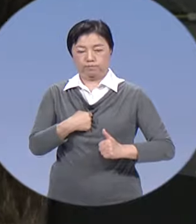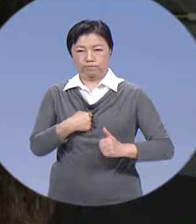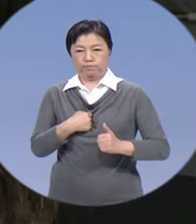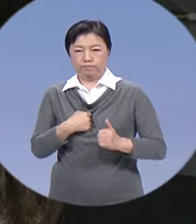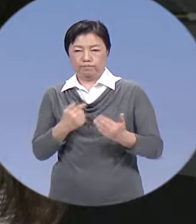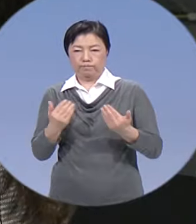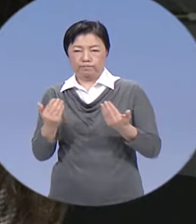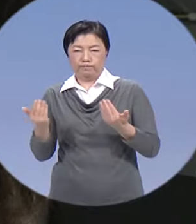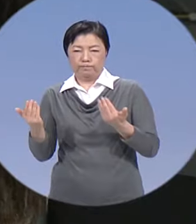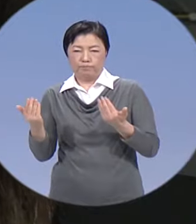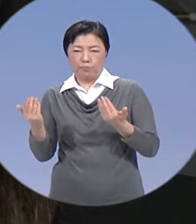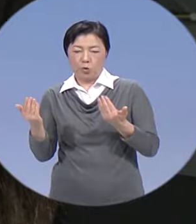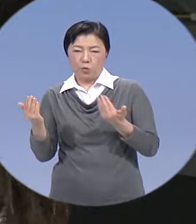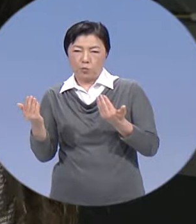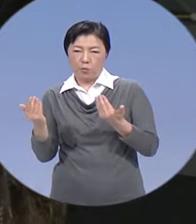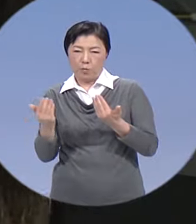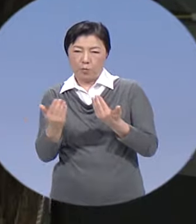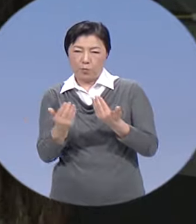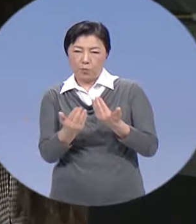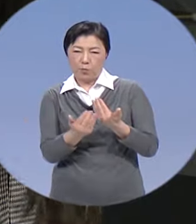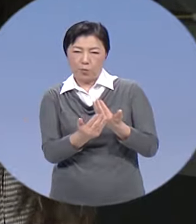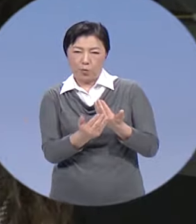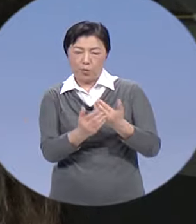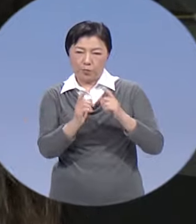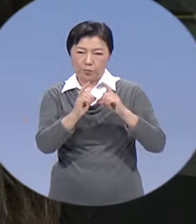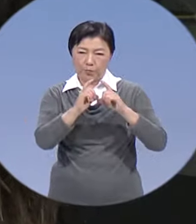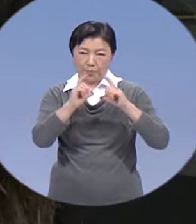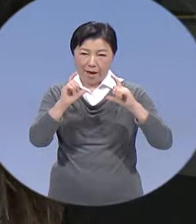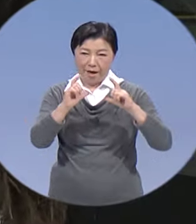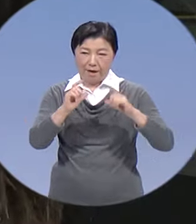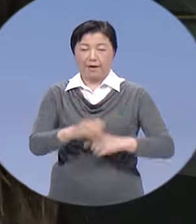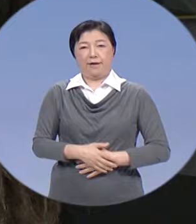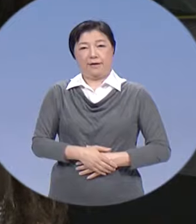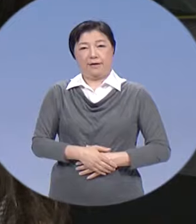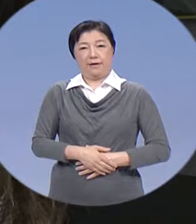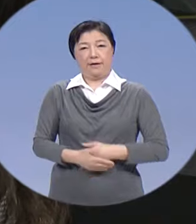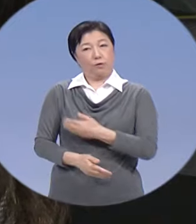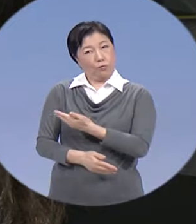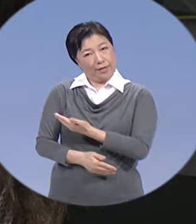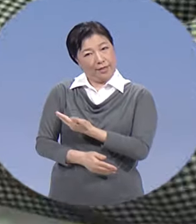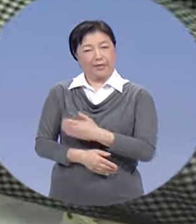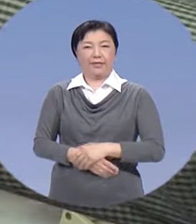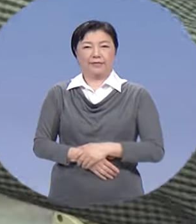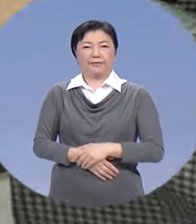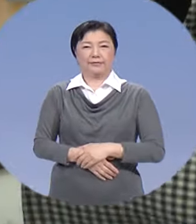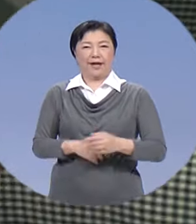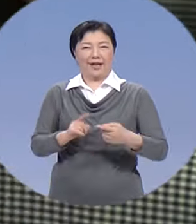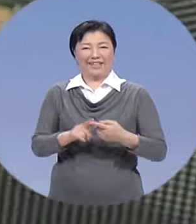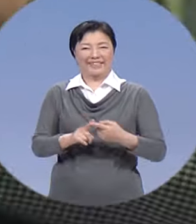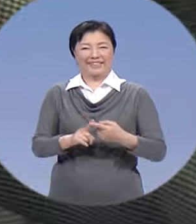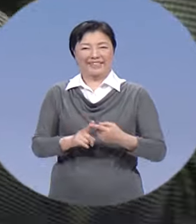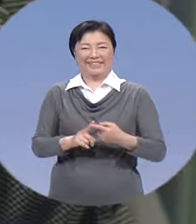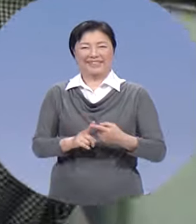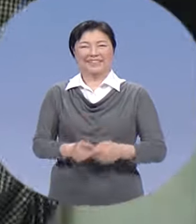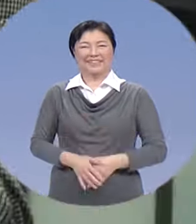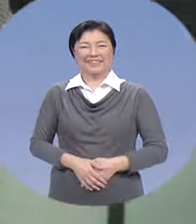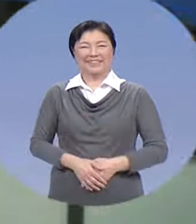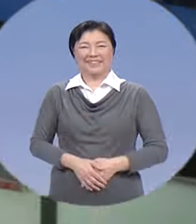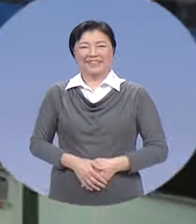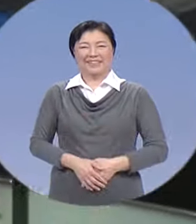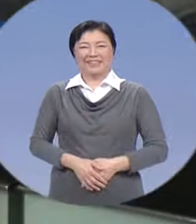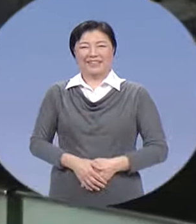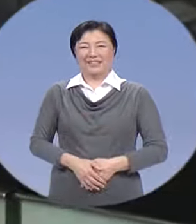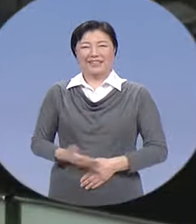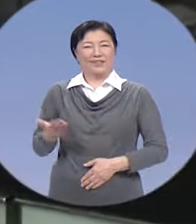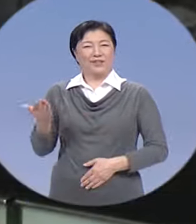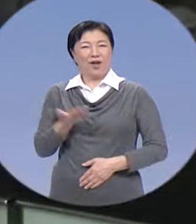わせていきます。 うん、 あ、この辺かな。よし、じゃあど